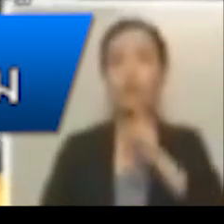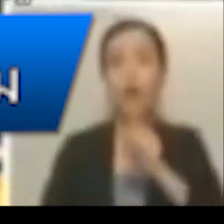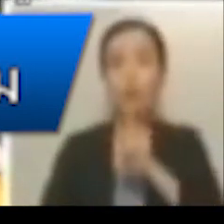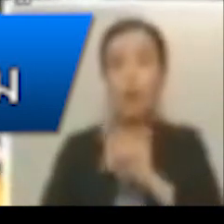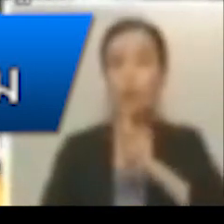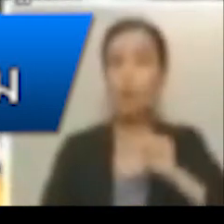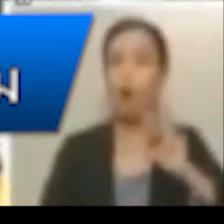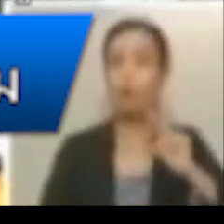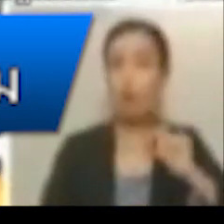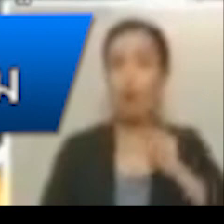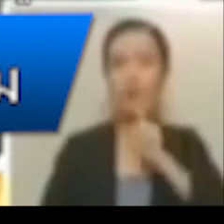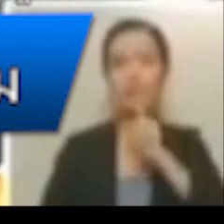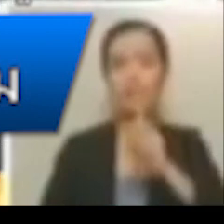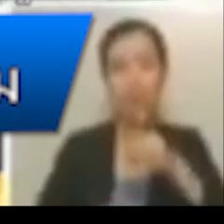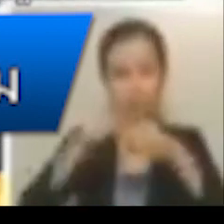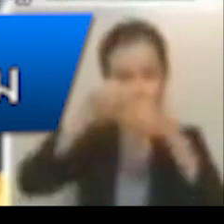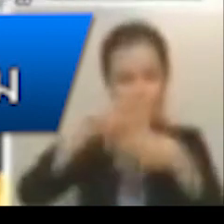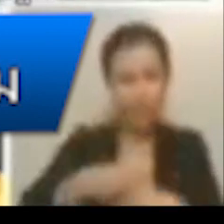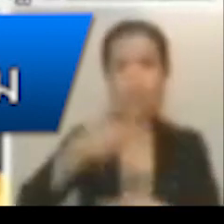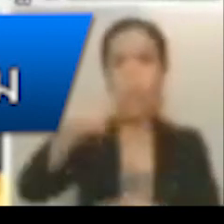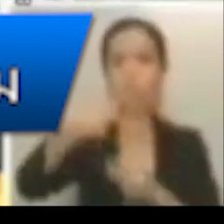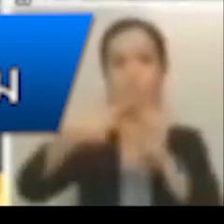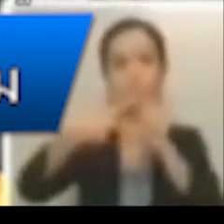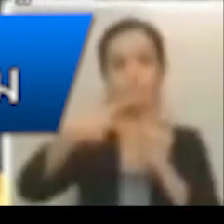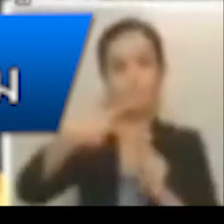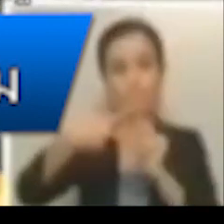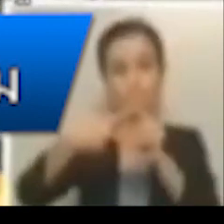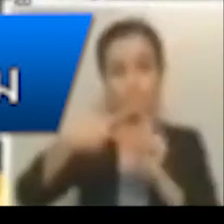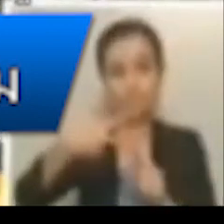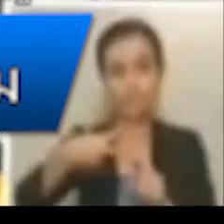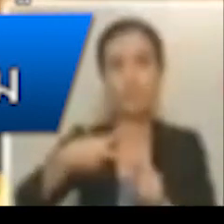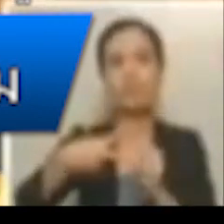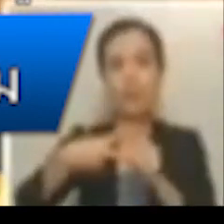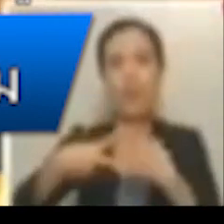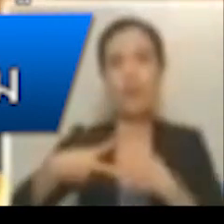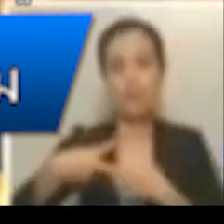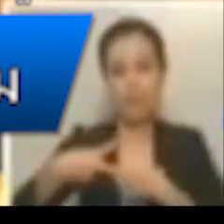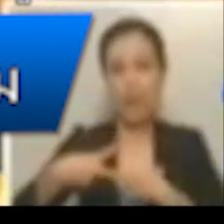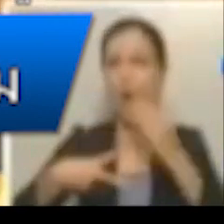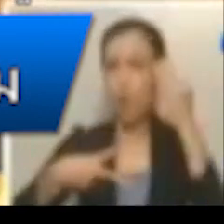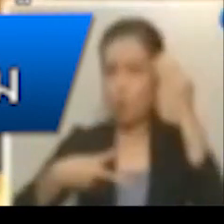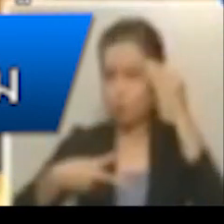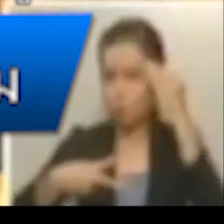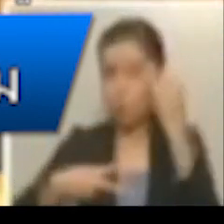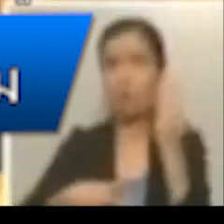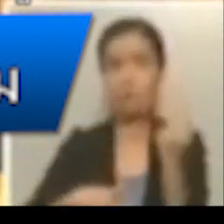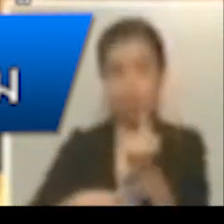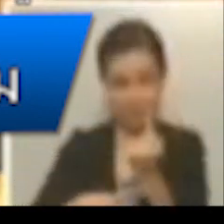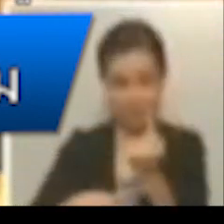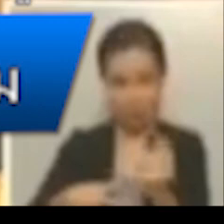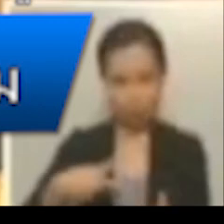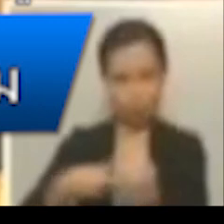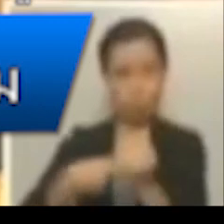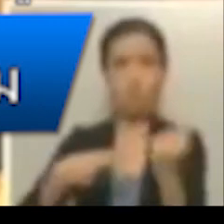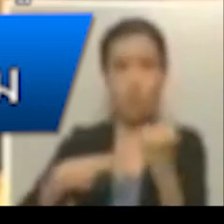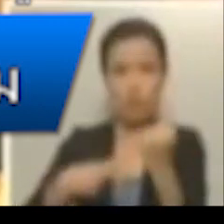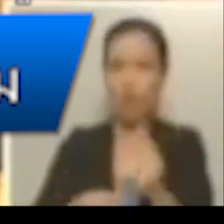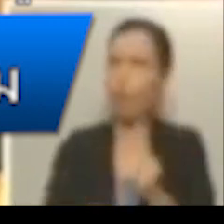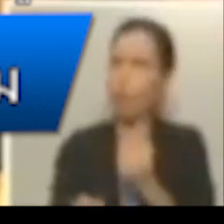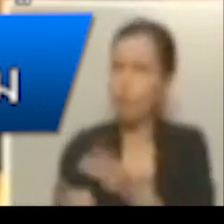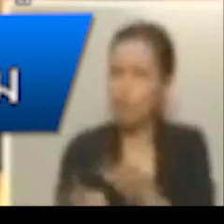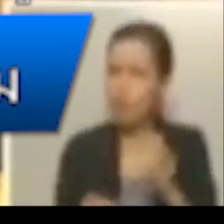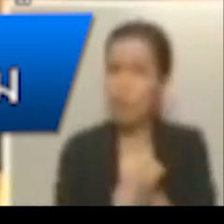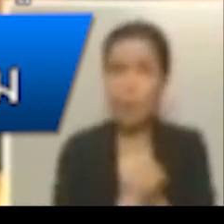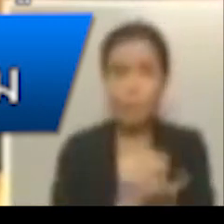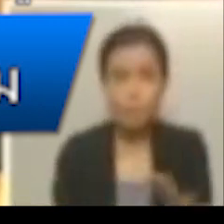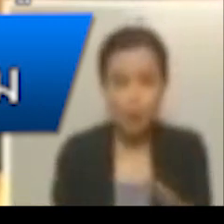คะอาจจะถามเป็นข้อแยกย่อย2ประการแต่ว่าอยู่บนความต้องการที่จะทราบอย่างเดียวก็คือว่าท่านจะทำอย่างไรให้การด